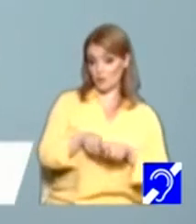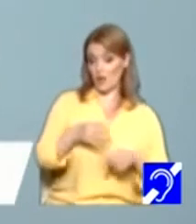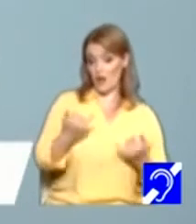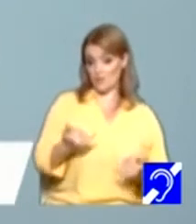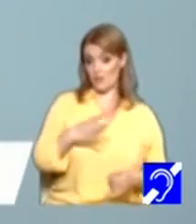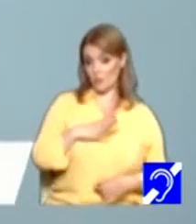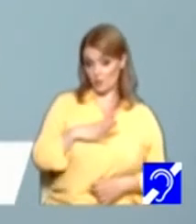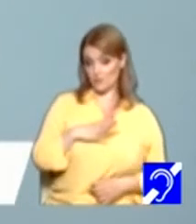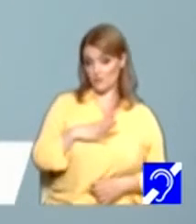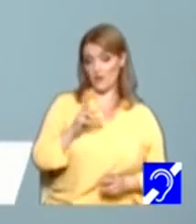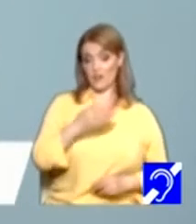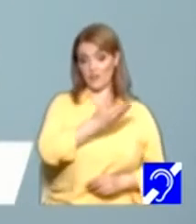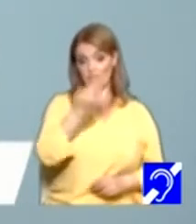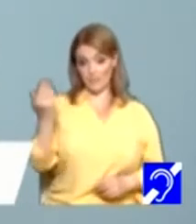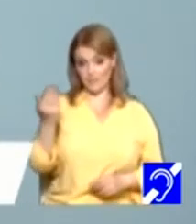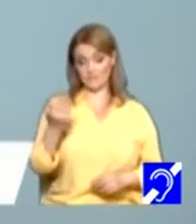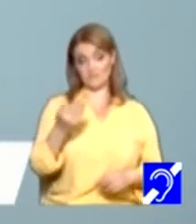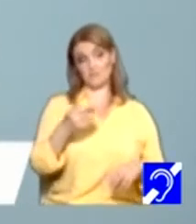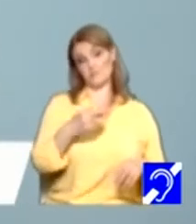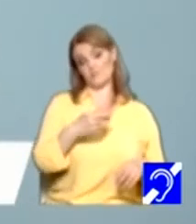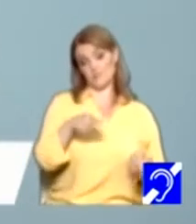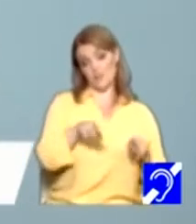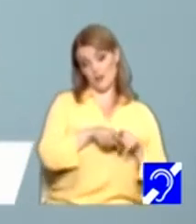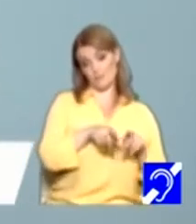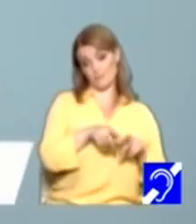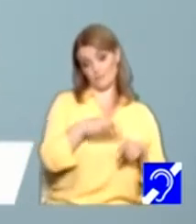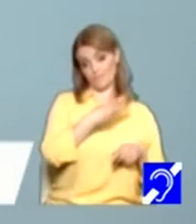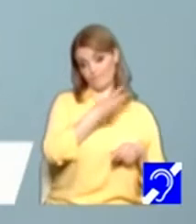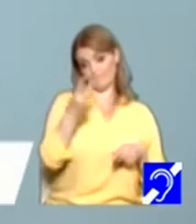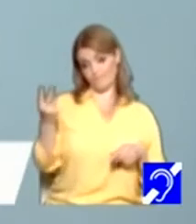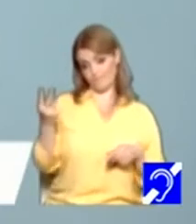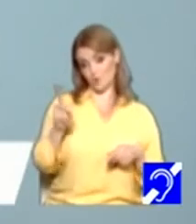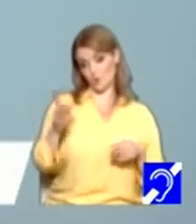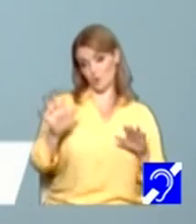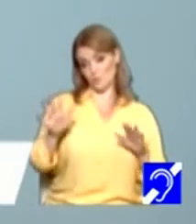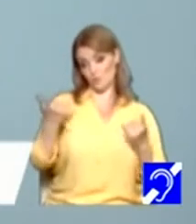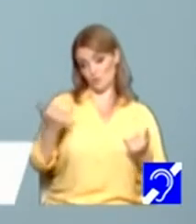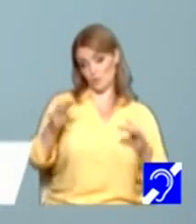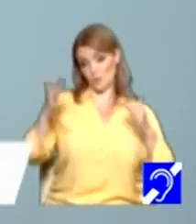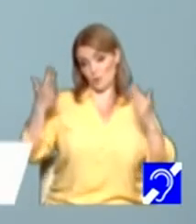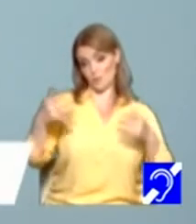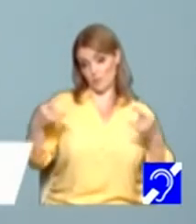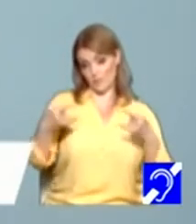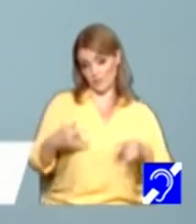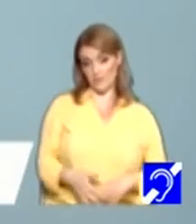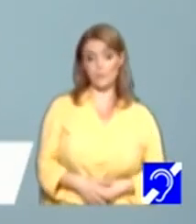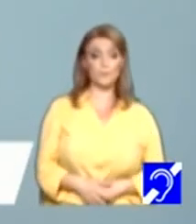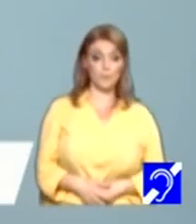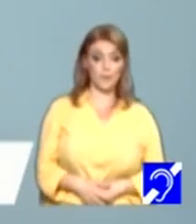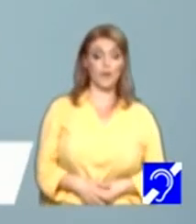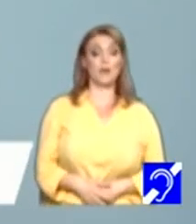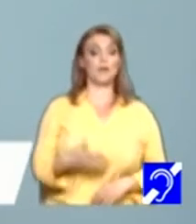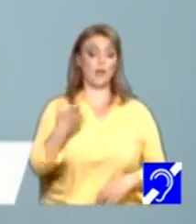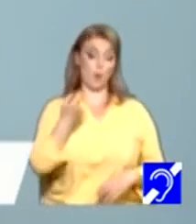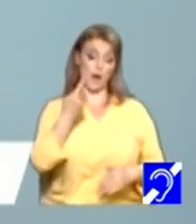dumneavoastră, un telespectator sau un spectator la această bătălie politică care a avut loc în acest platou. Într-o măsură oarecare m-am